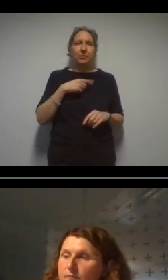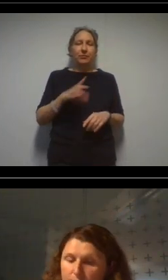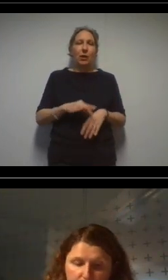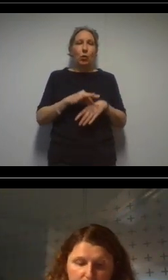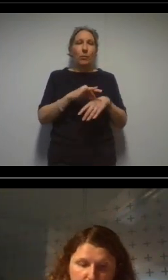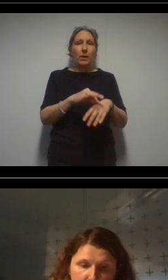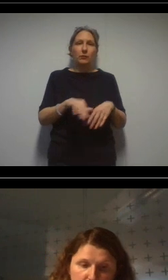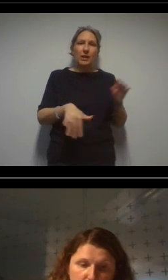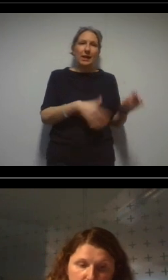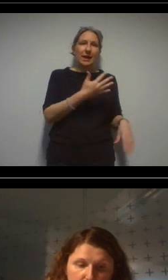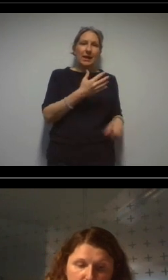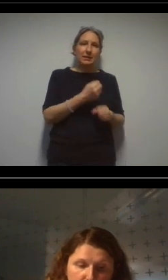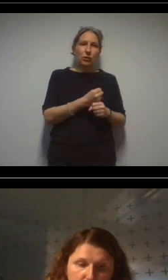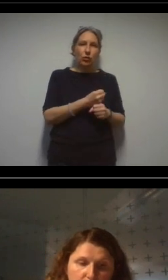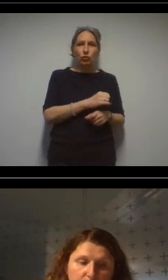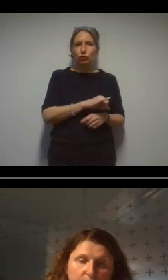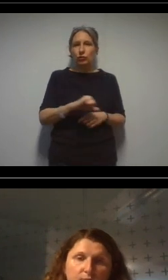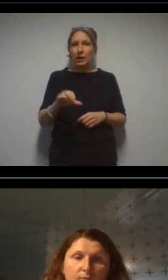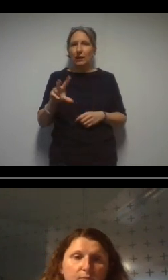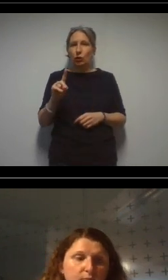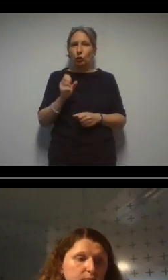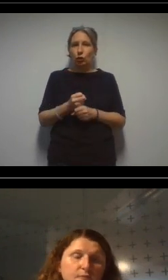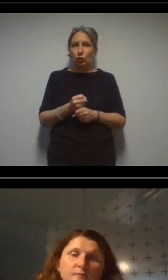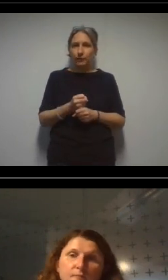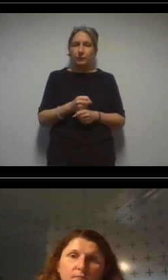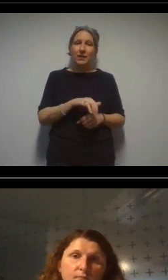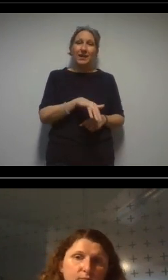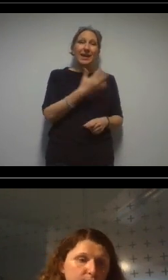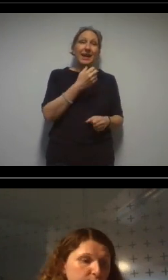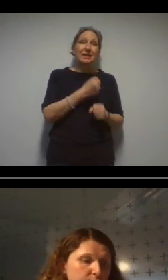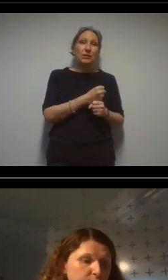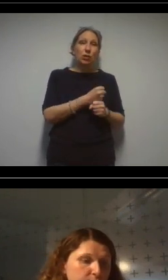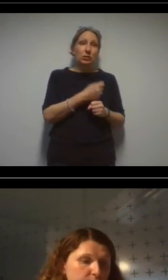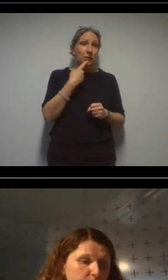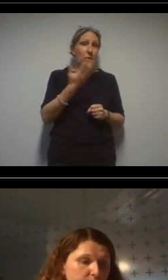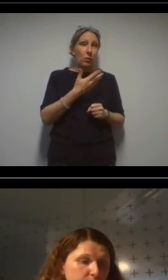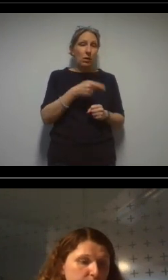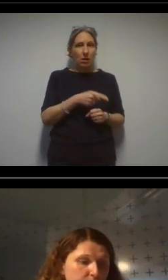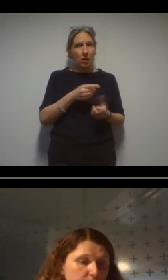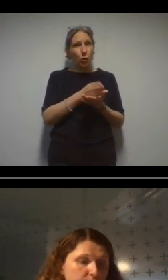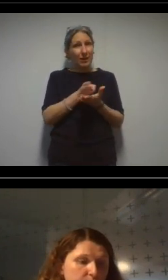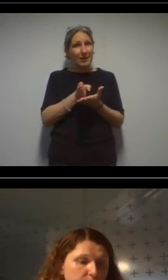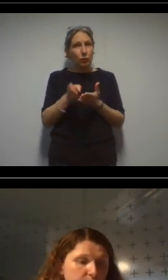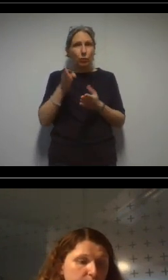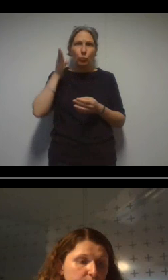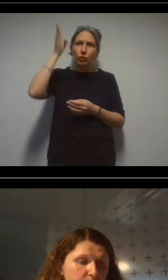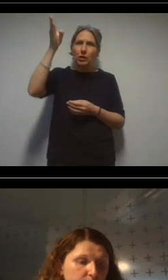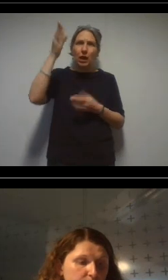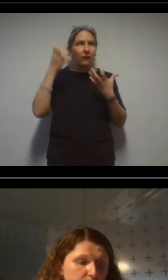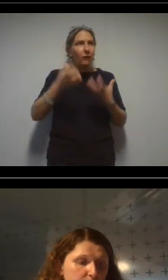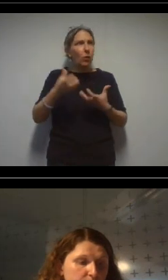ans. Donc déjà, 15 ans, ça va être tout ce qui est des questions d'orientation. Qu'est-ce que je veux faire plus tard? Mais pour ça, quel métier existe?